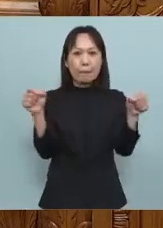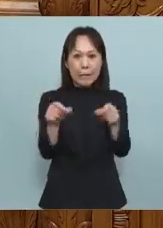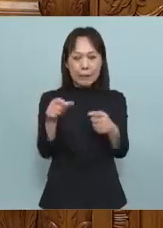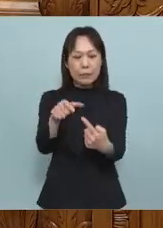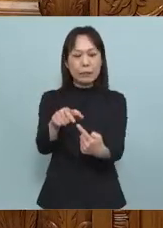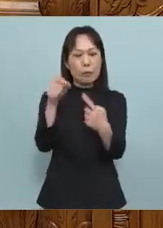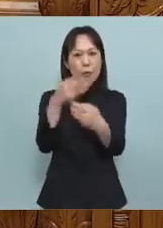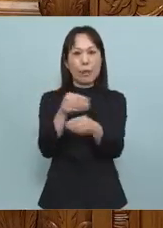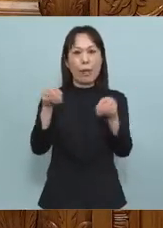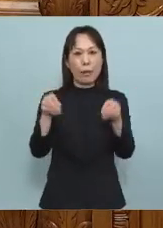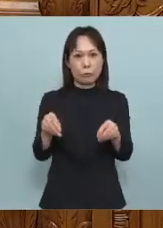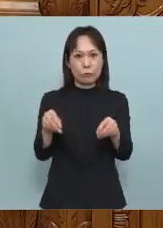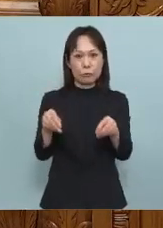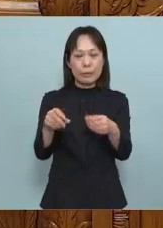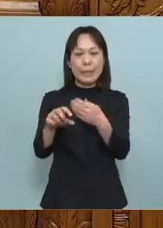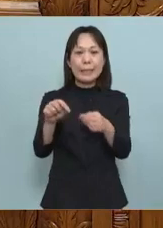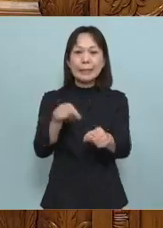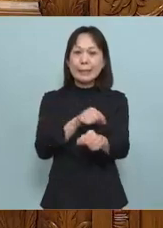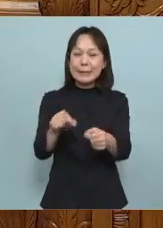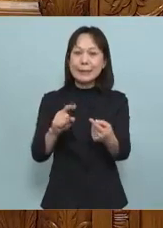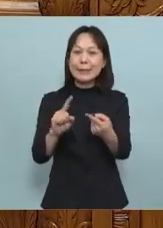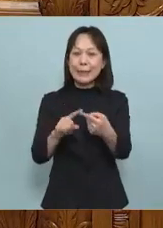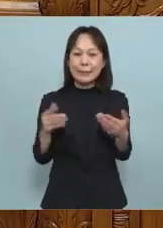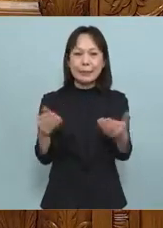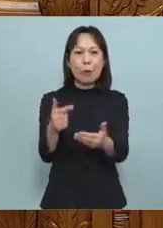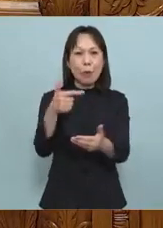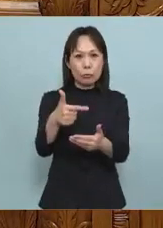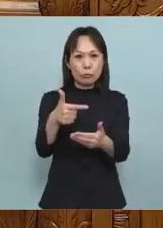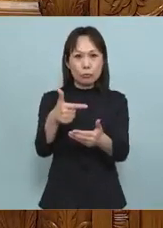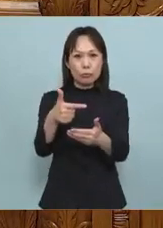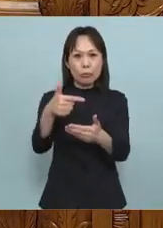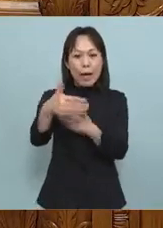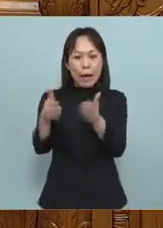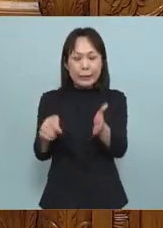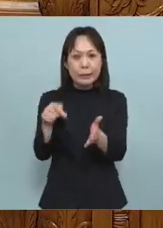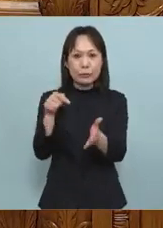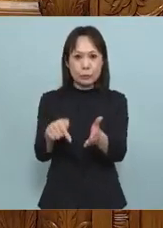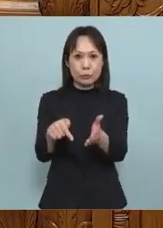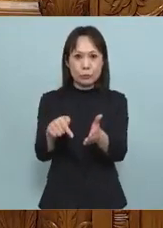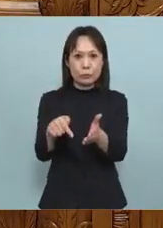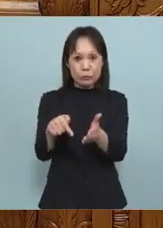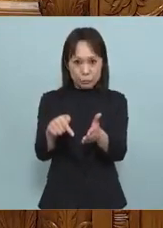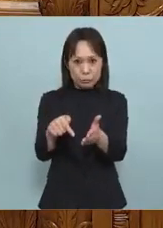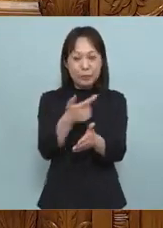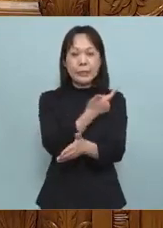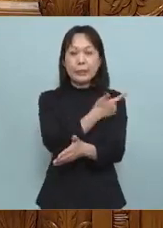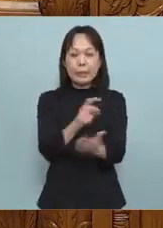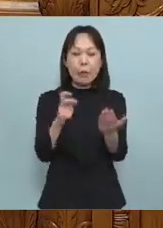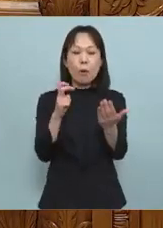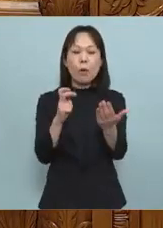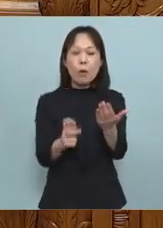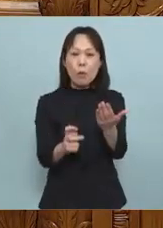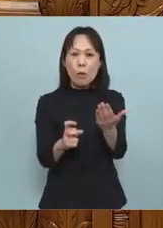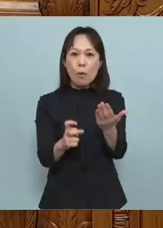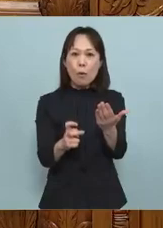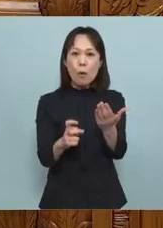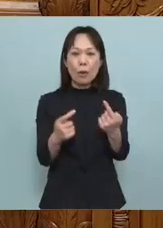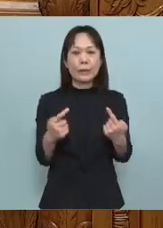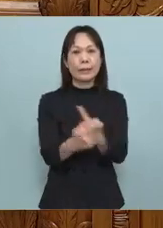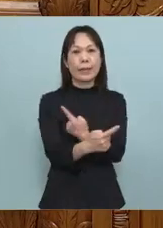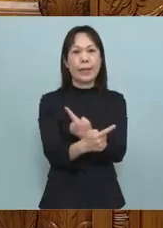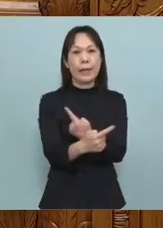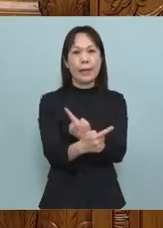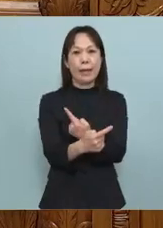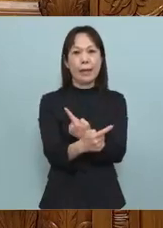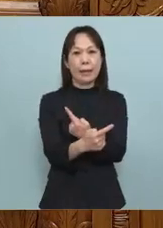一時的、臨時的業務に限定するなど、法規制によって構造的に正規雇用の割